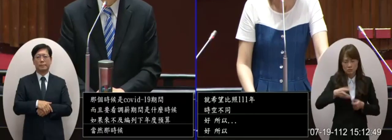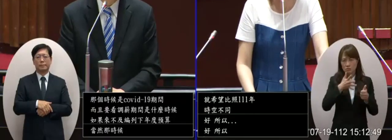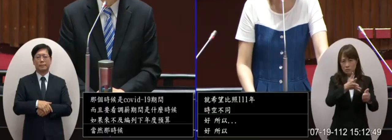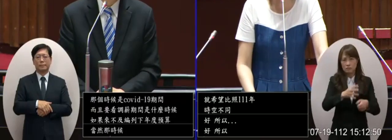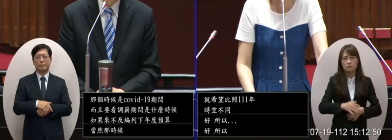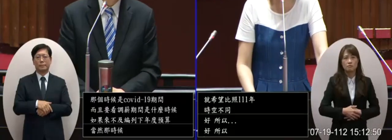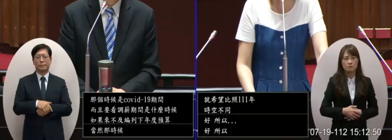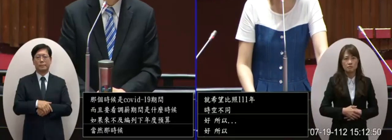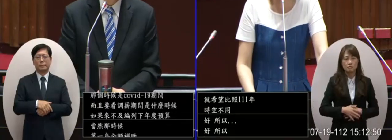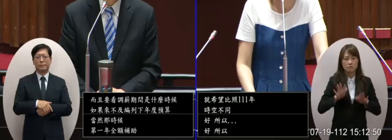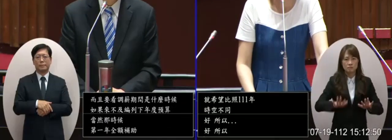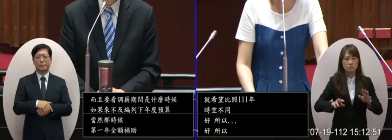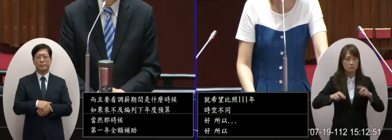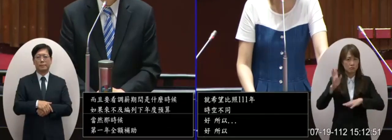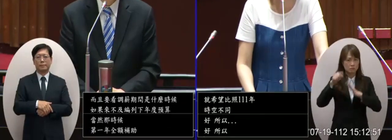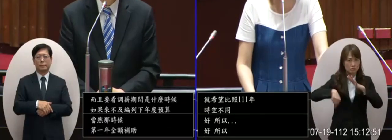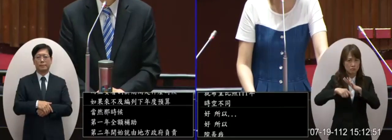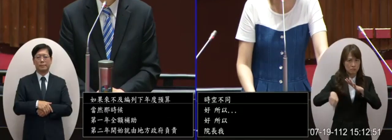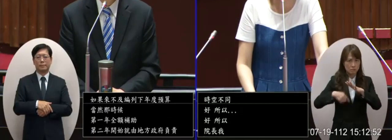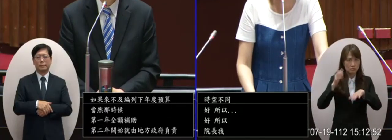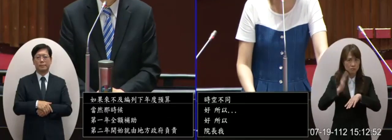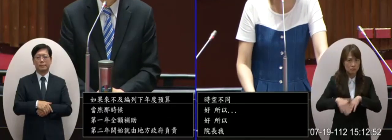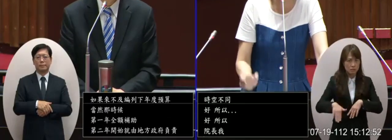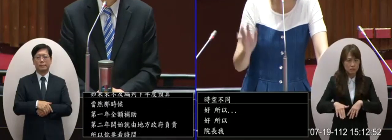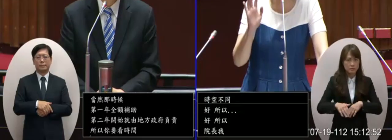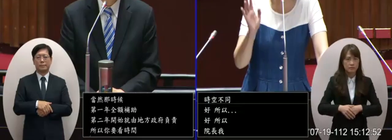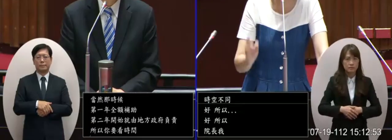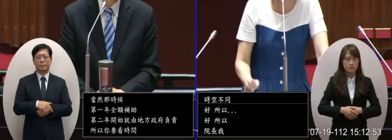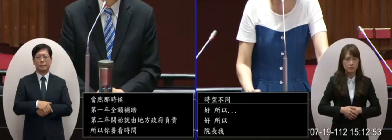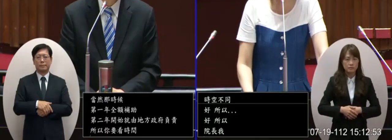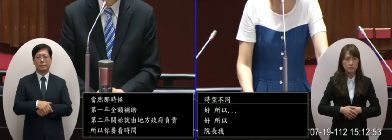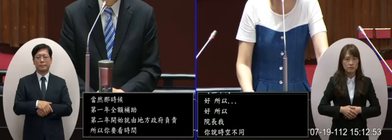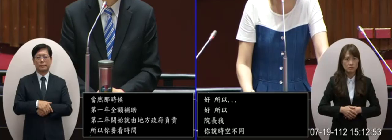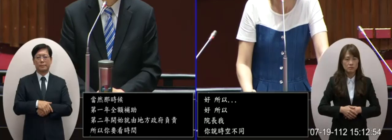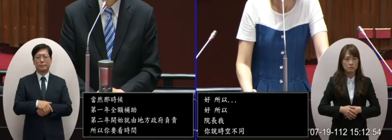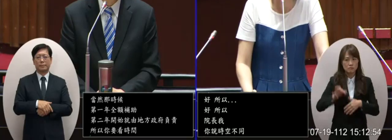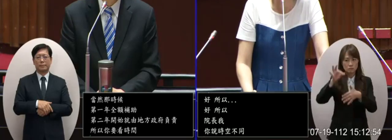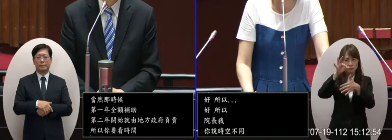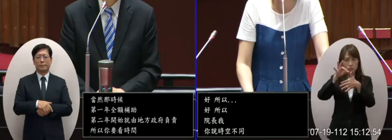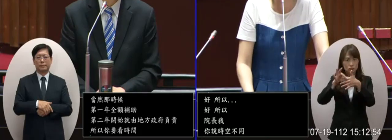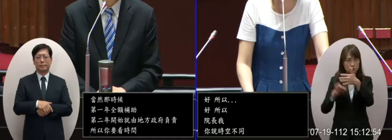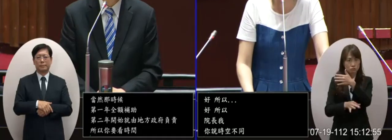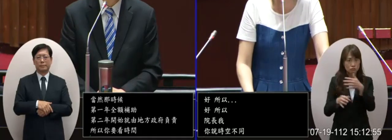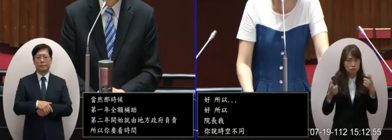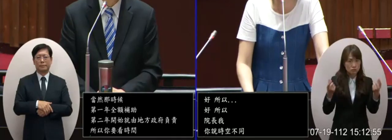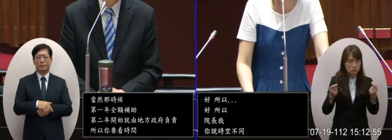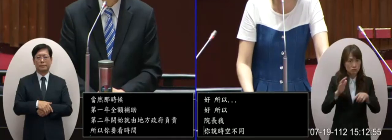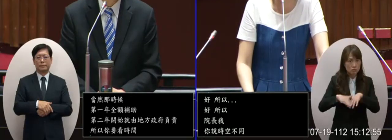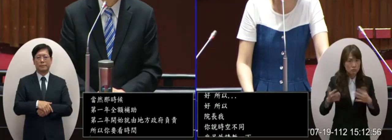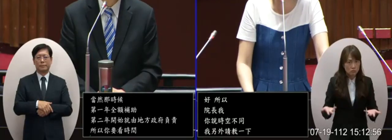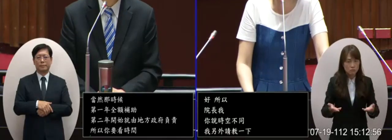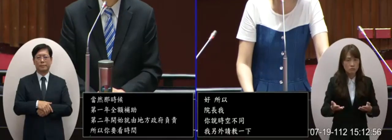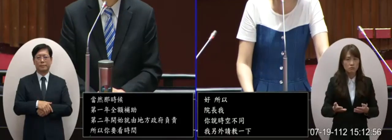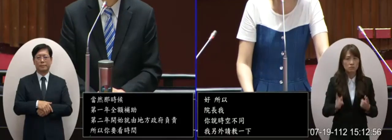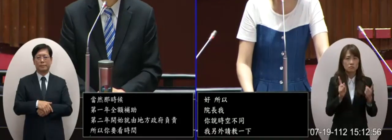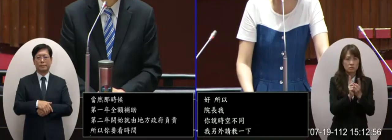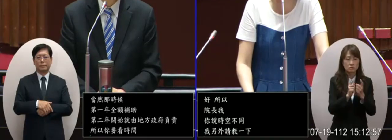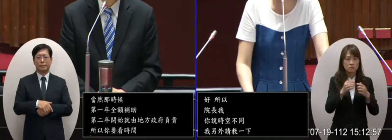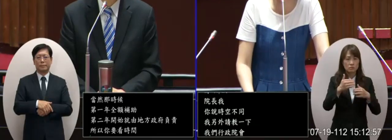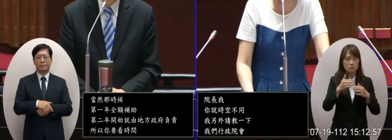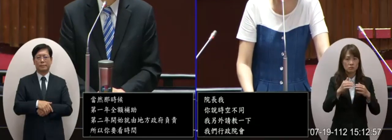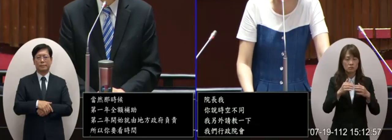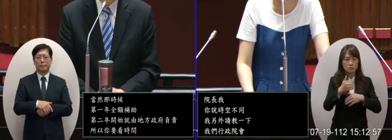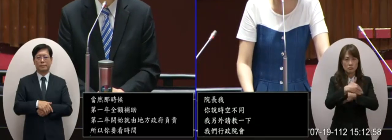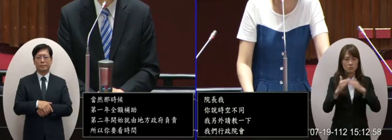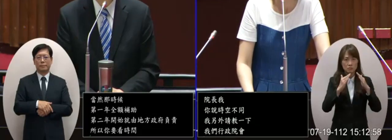我们行政院会标准一致吗？ 对于全部的县市政府